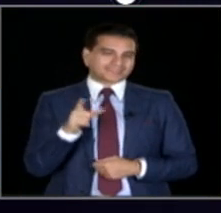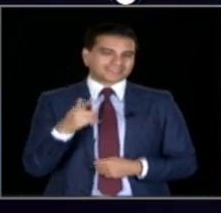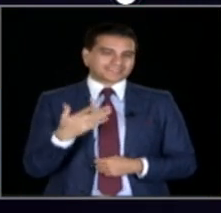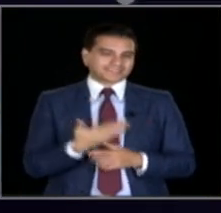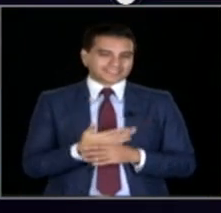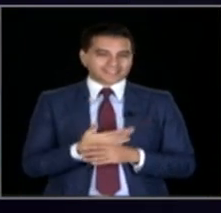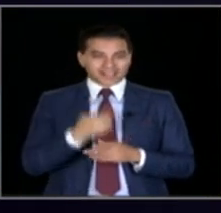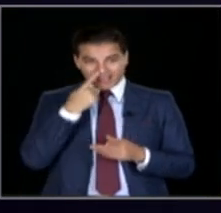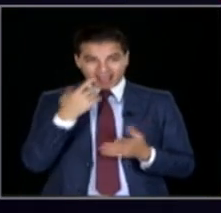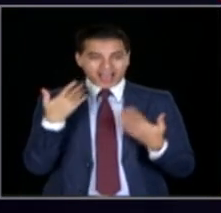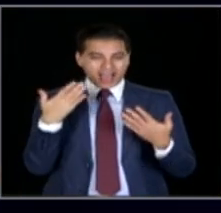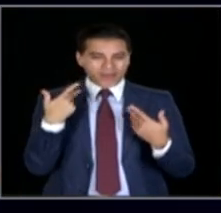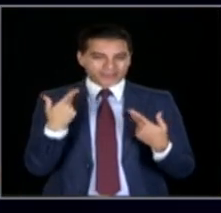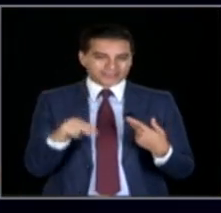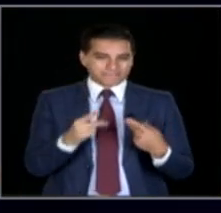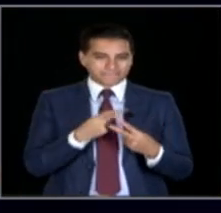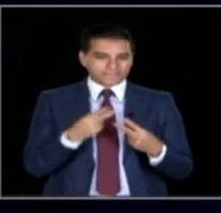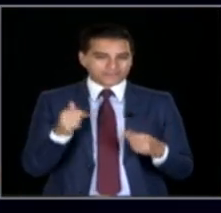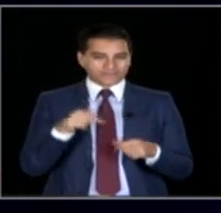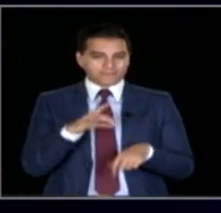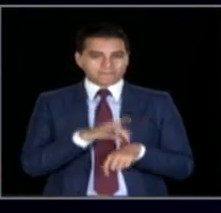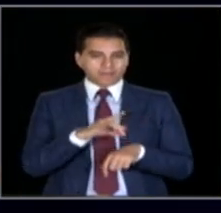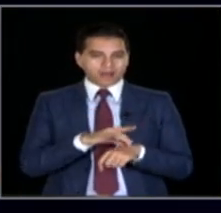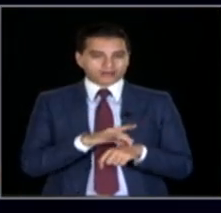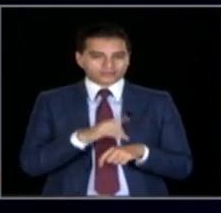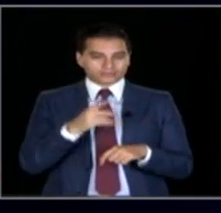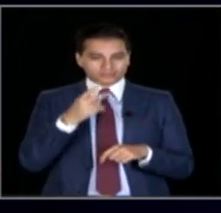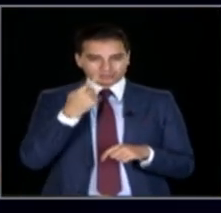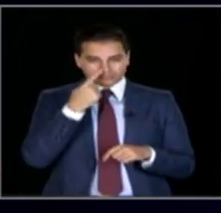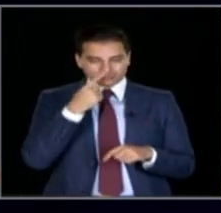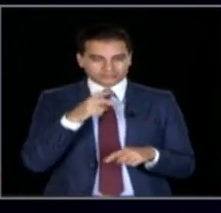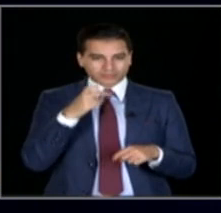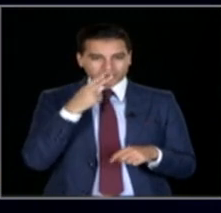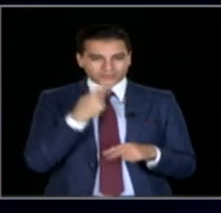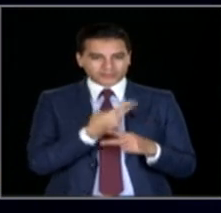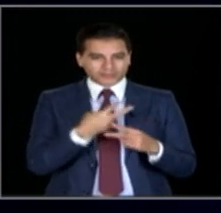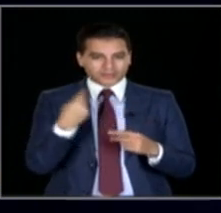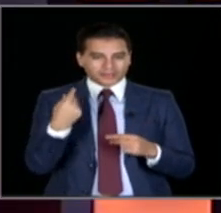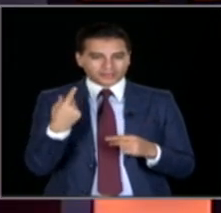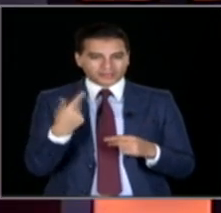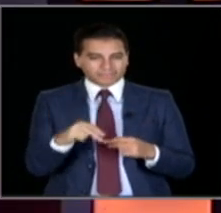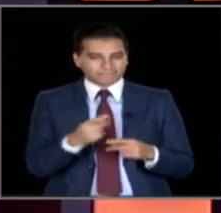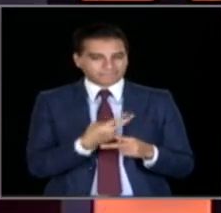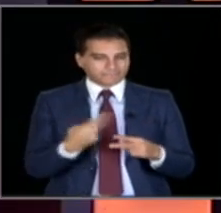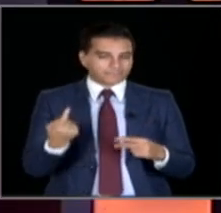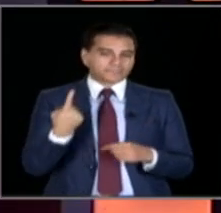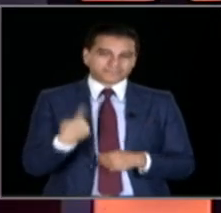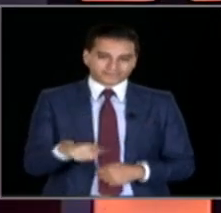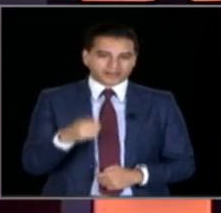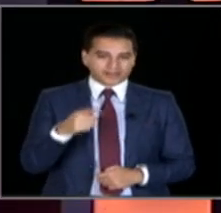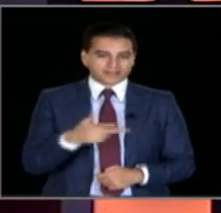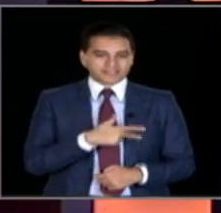بسبب تلوث الهواء والتعرض للدخان الضار والغبار. انفيزيما دي